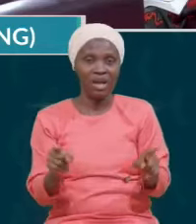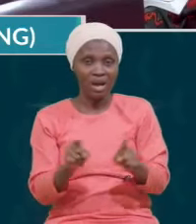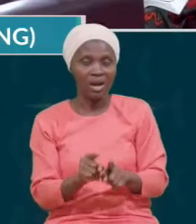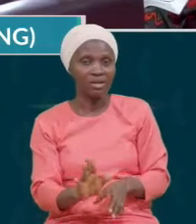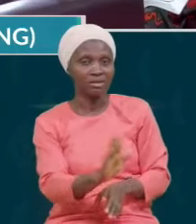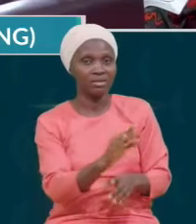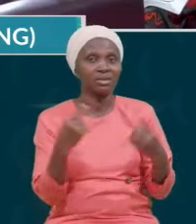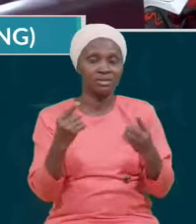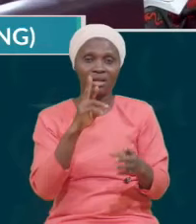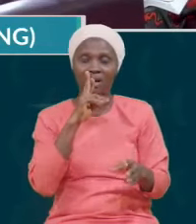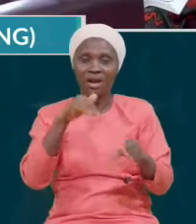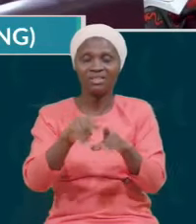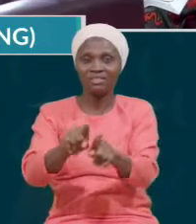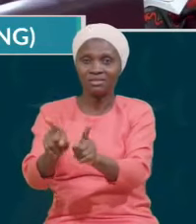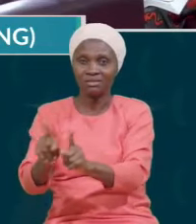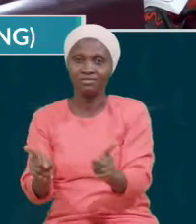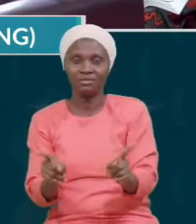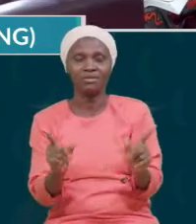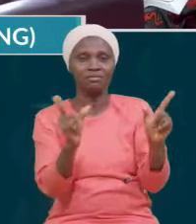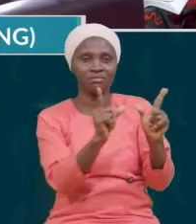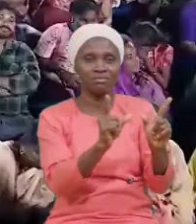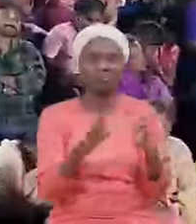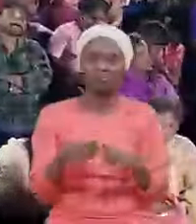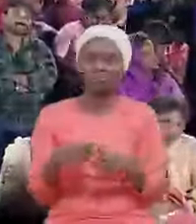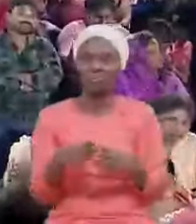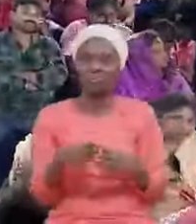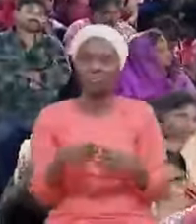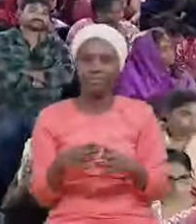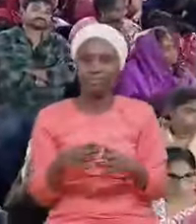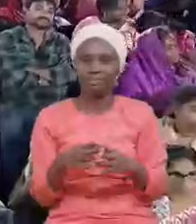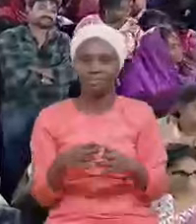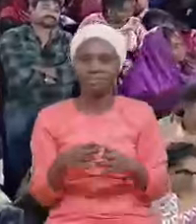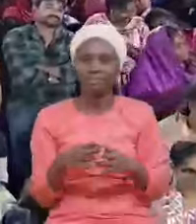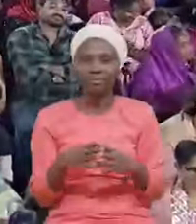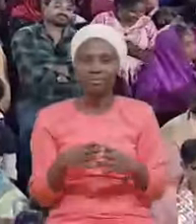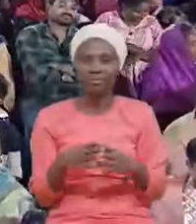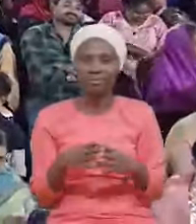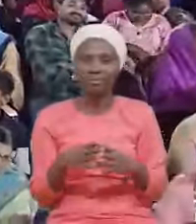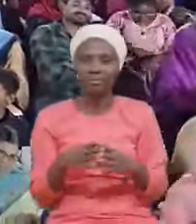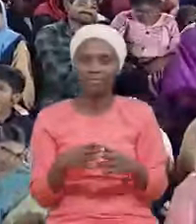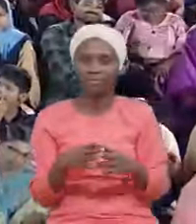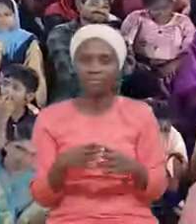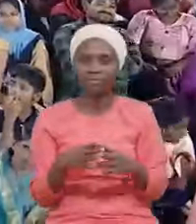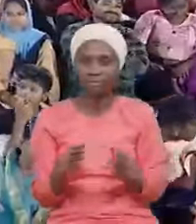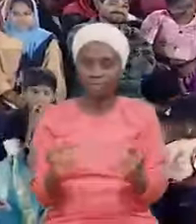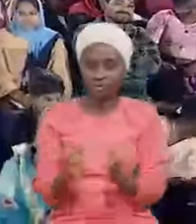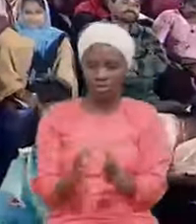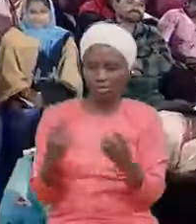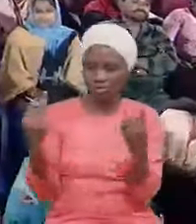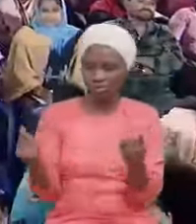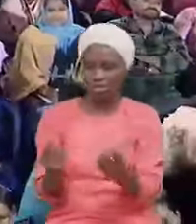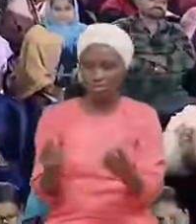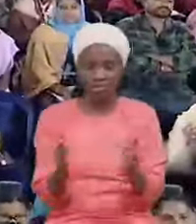in various sizes. పాపులైన వారు వివిధ రకాల పరిమాణాల్లో వారి పాప జీవితంలో కొనసాగుతున్నారు. Small sin,